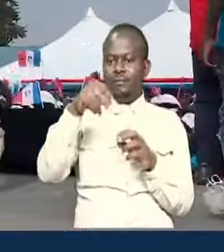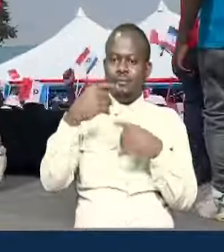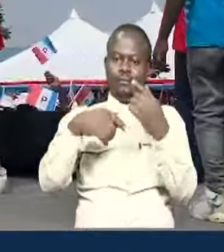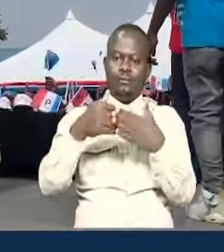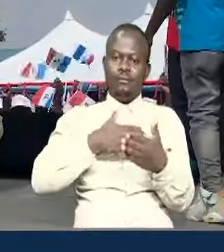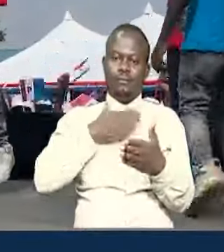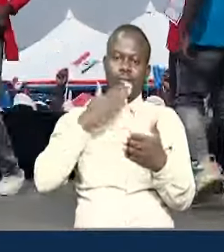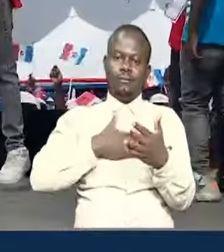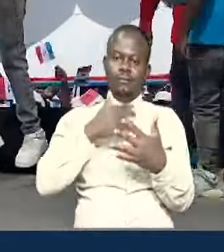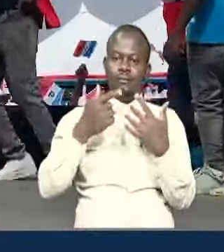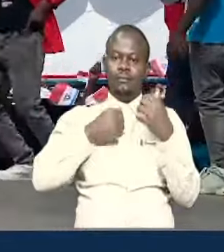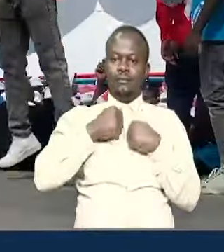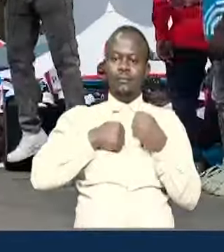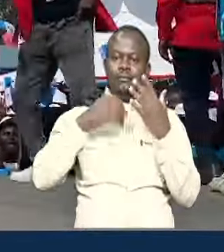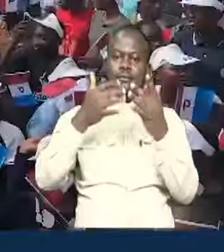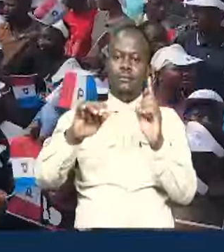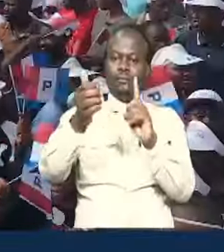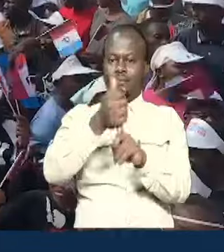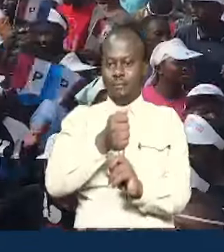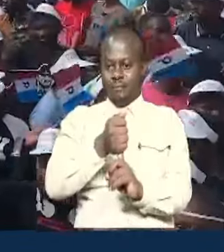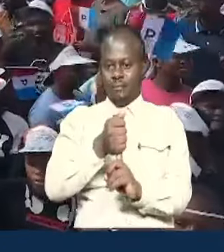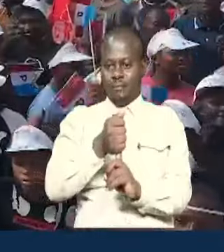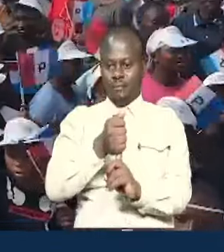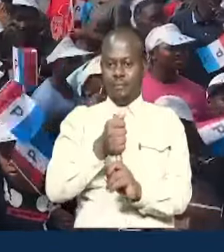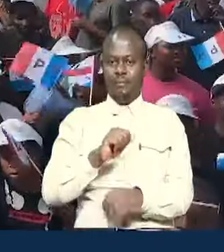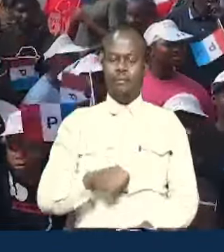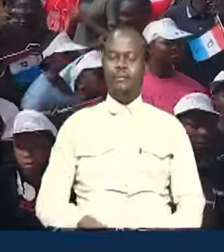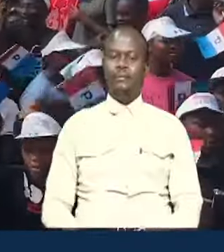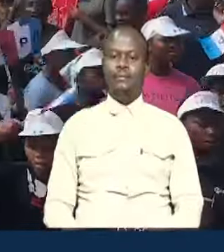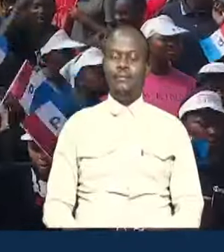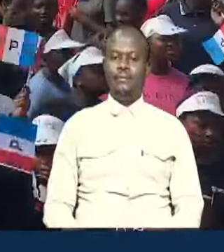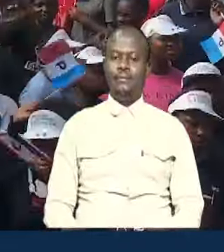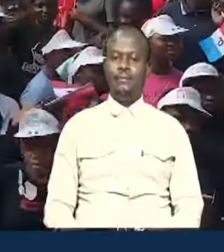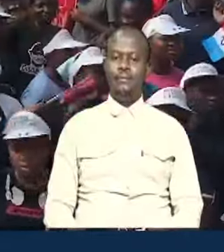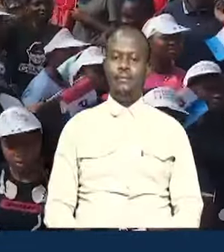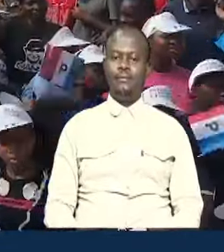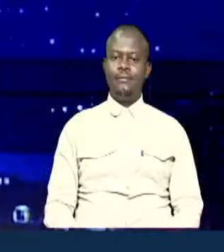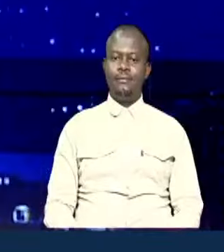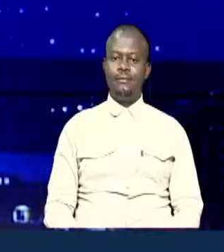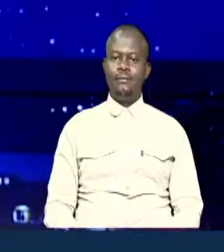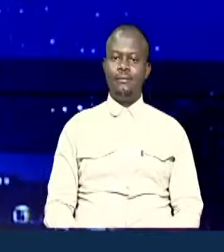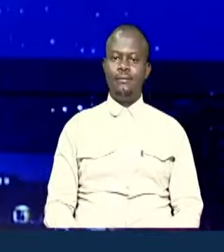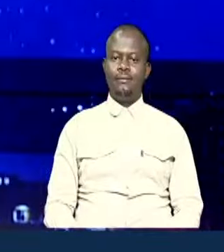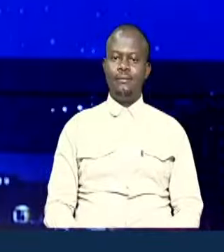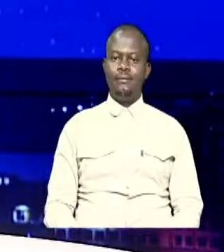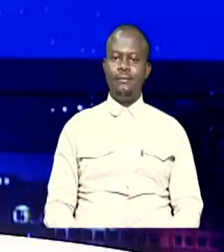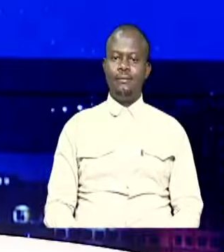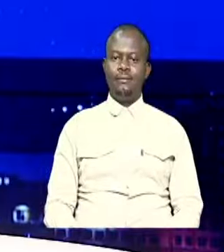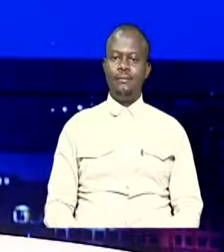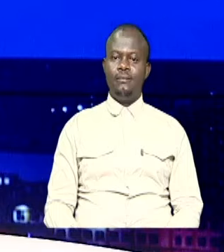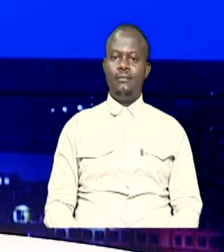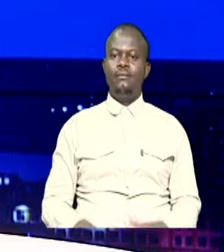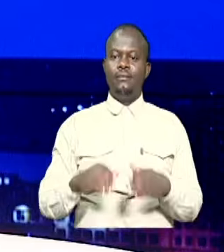kwishimira iby'u Rwanda rwagezeho. Hakizimana Sada mu karere ka Musanze.